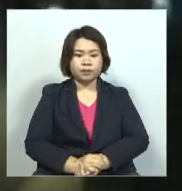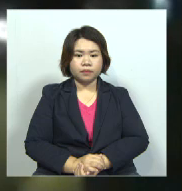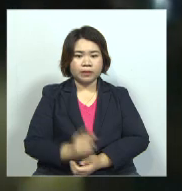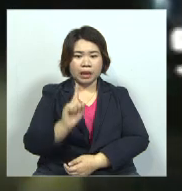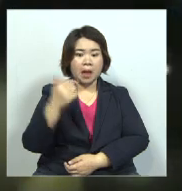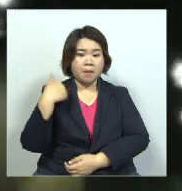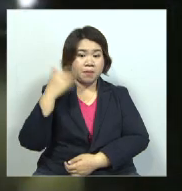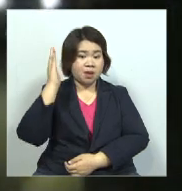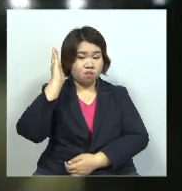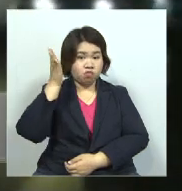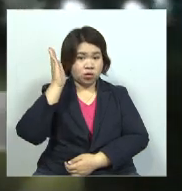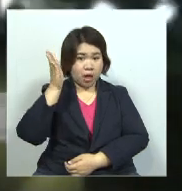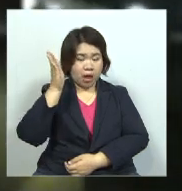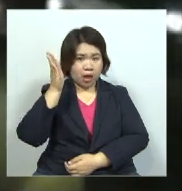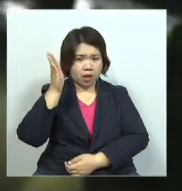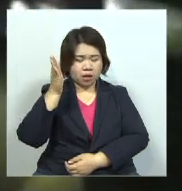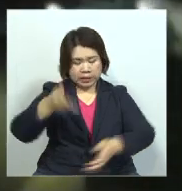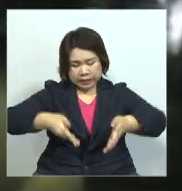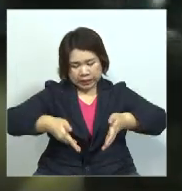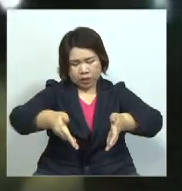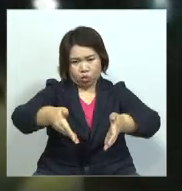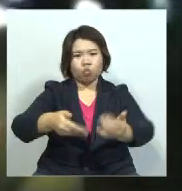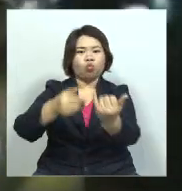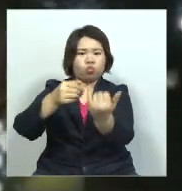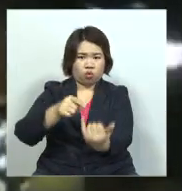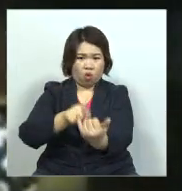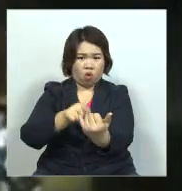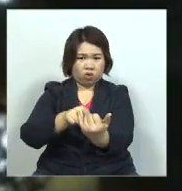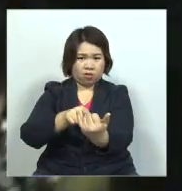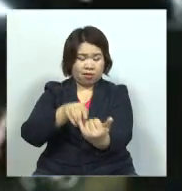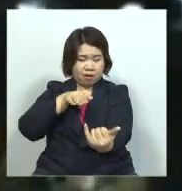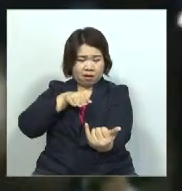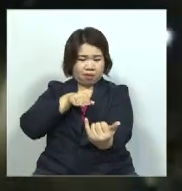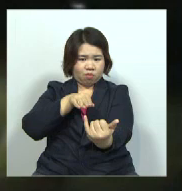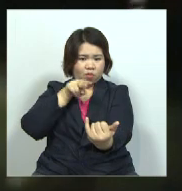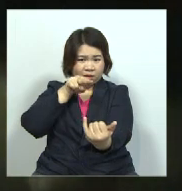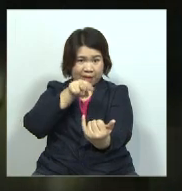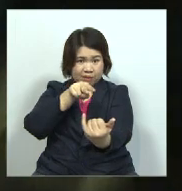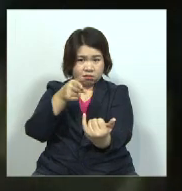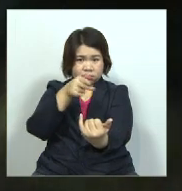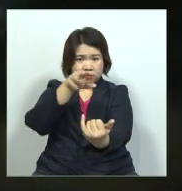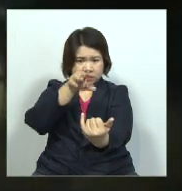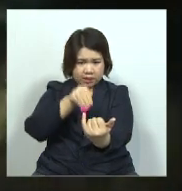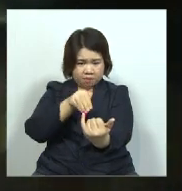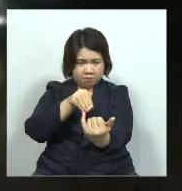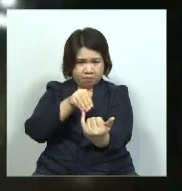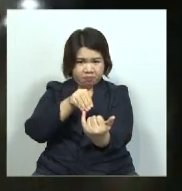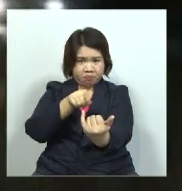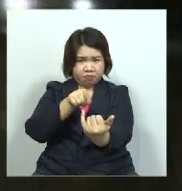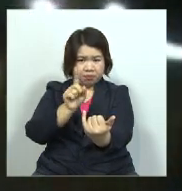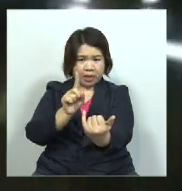พบว่ามีชายคนหนึ่งนะคะนอนอยู่บนถนนมิตรภาพขาเข้าเมืองขอนแก่นในช่องจราจรเลนขว